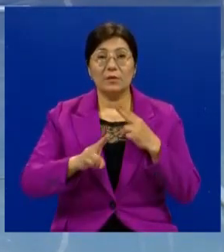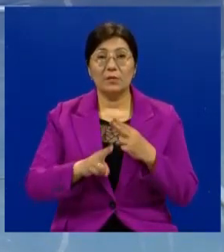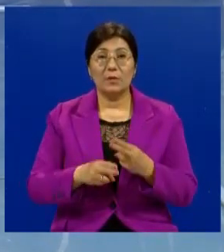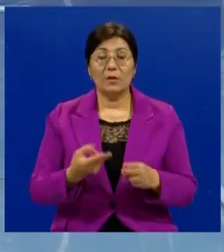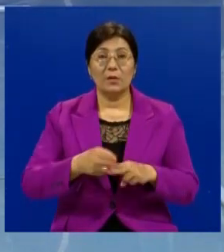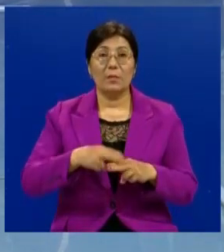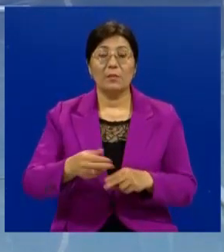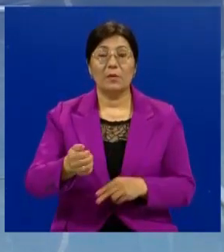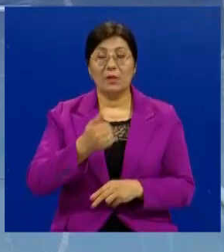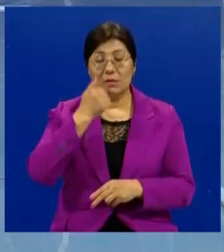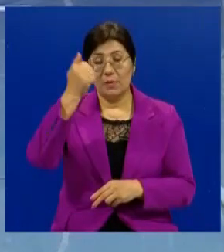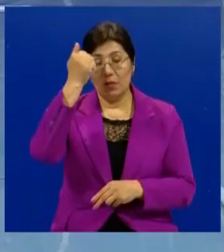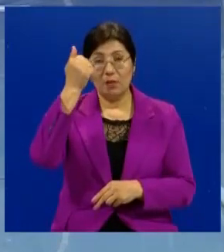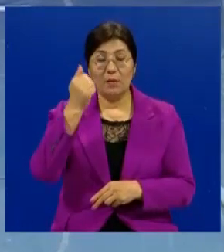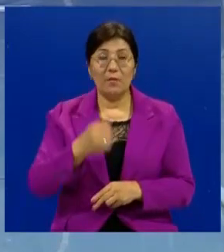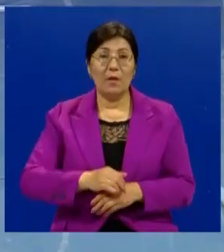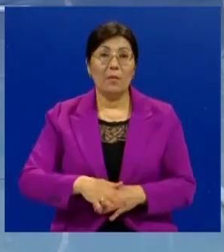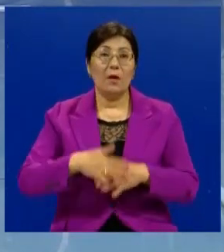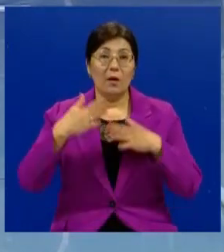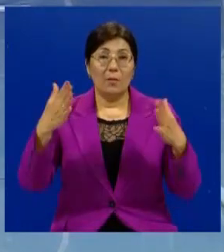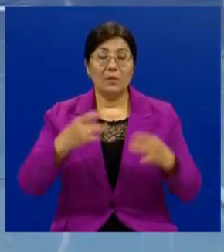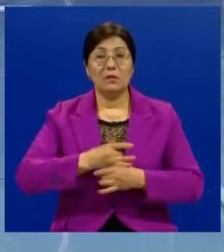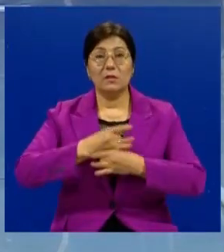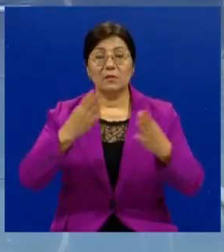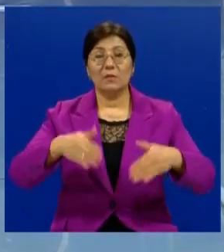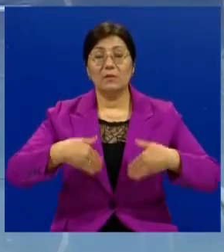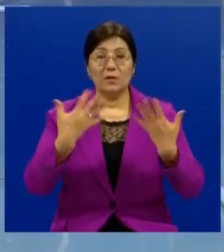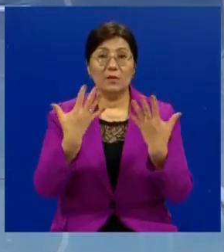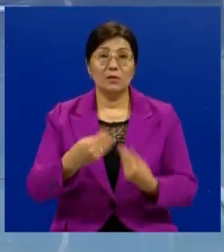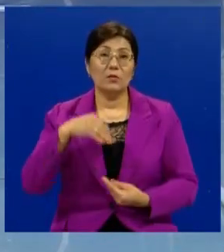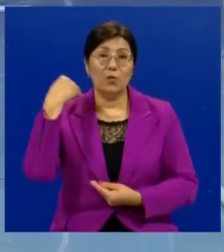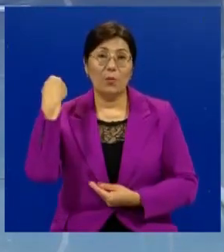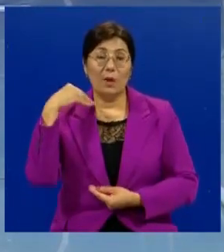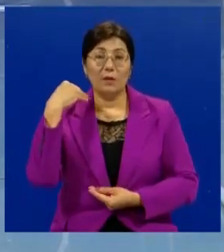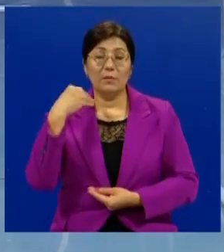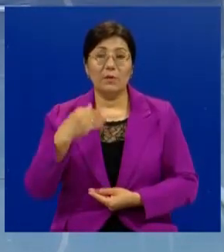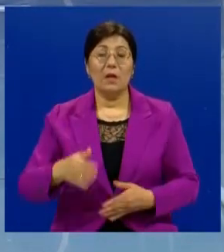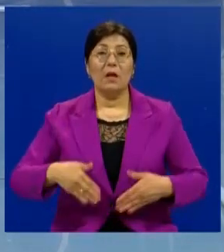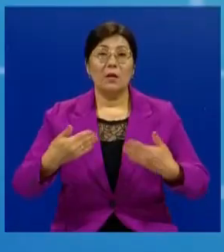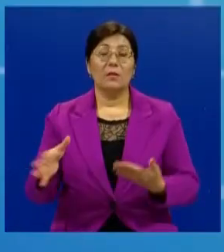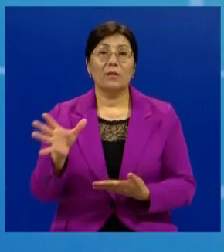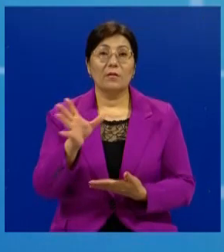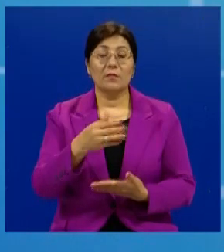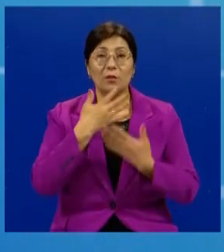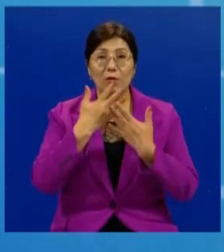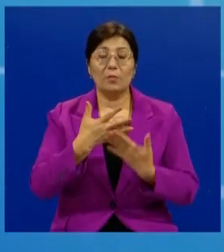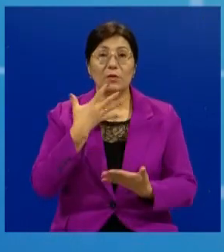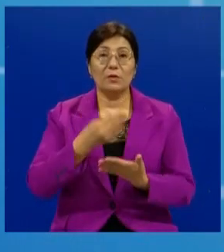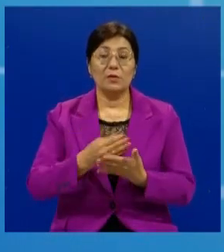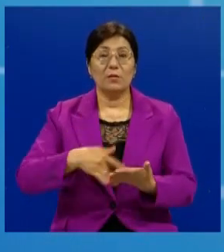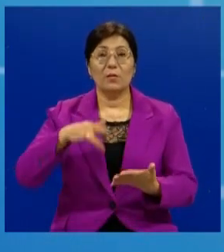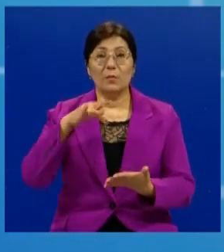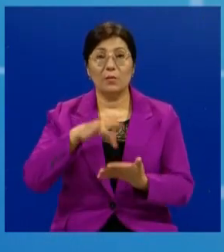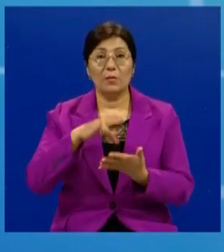Поэтому спасибо вам большое. Еще раз с праздником, с Днем Актобе. Поздравляю всех. Любите свой город, ради